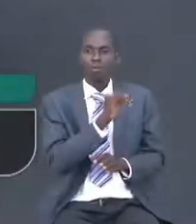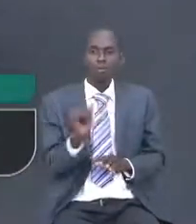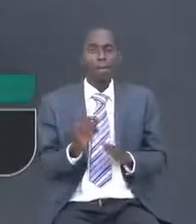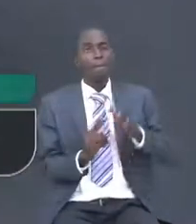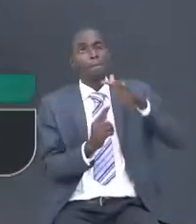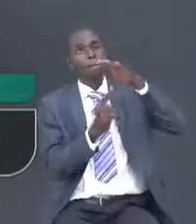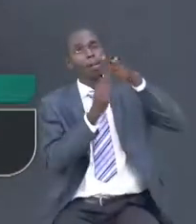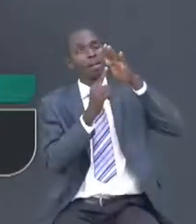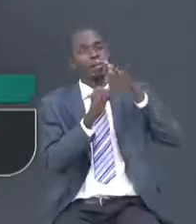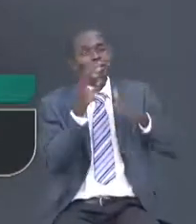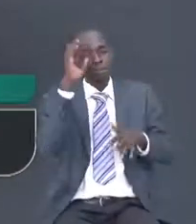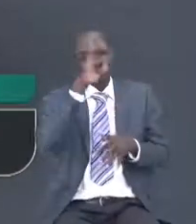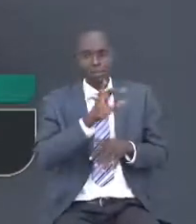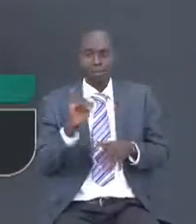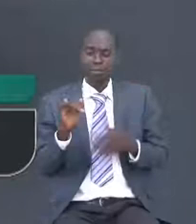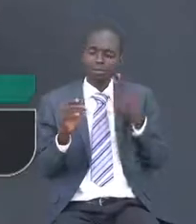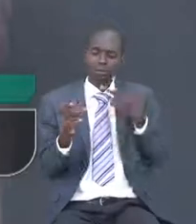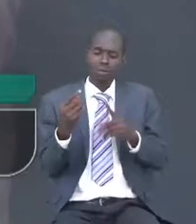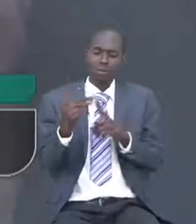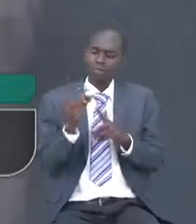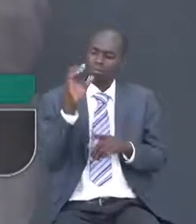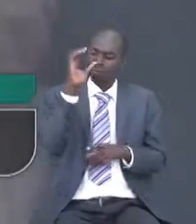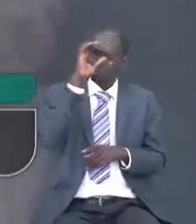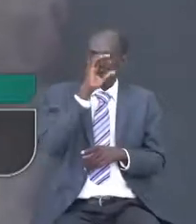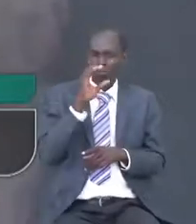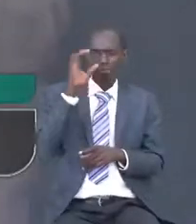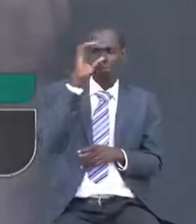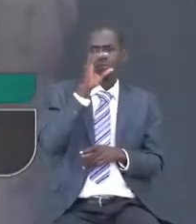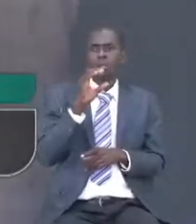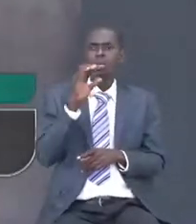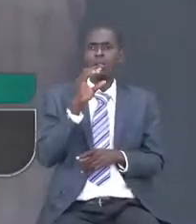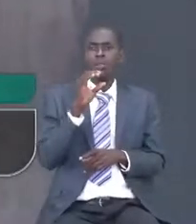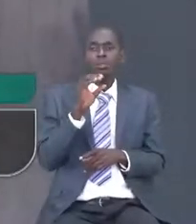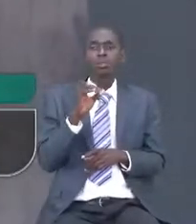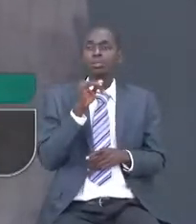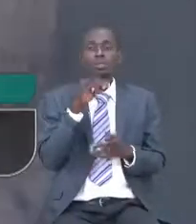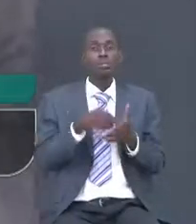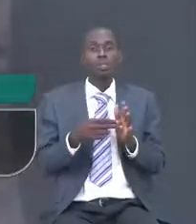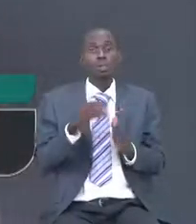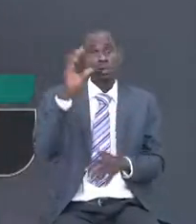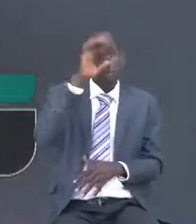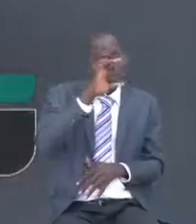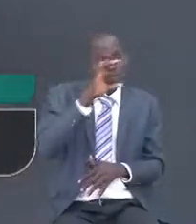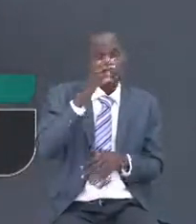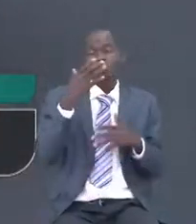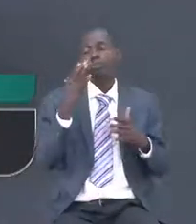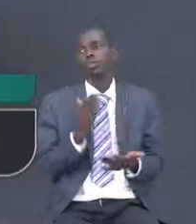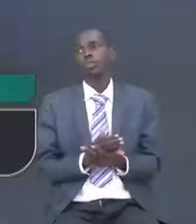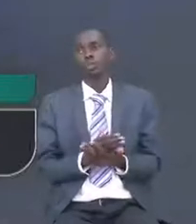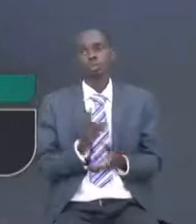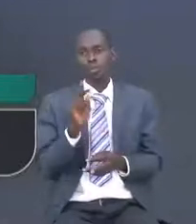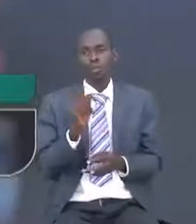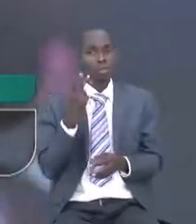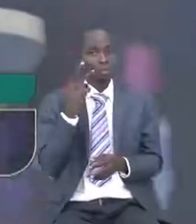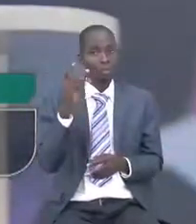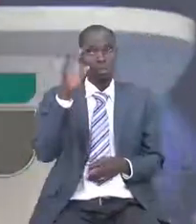apprenant visant le sommet. Vous voyez ce mot chercher, viser. Ce n'est pas qu'il a